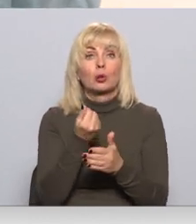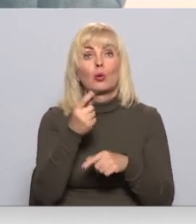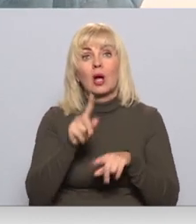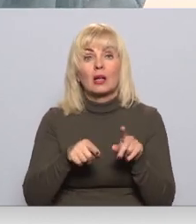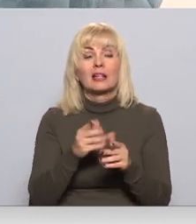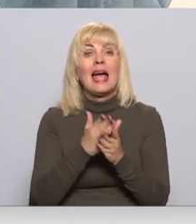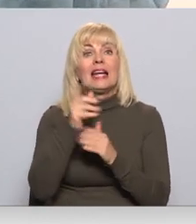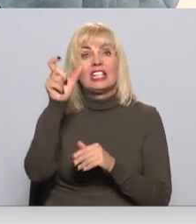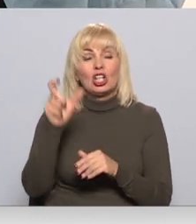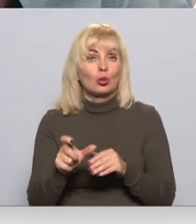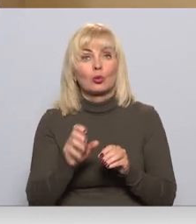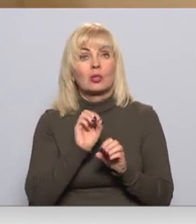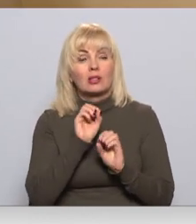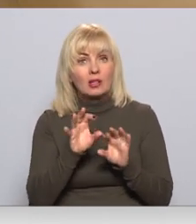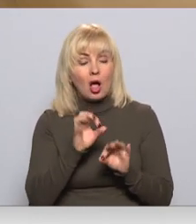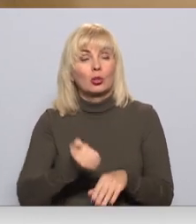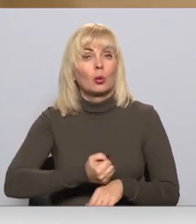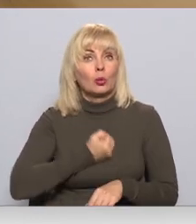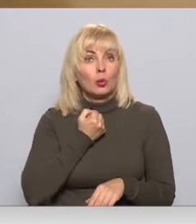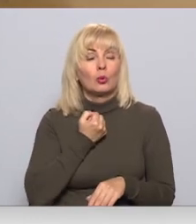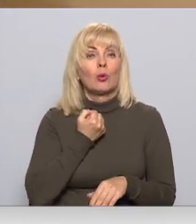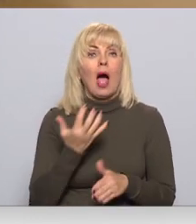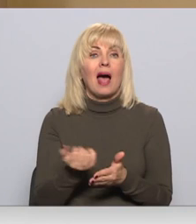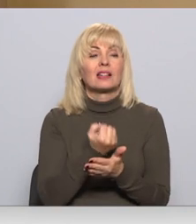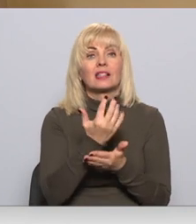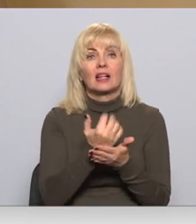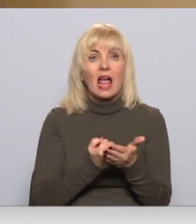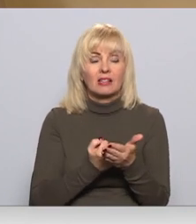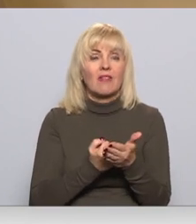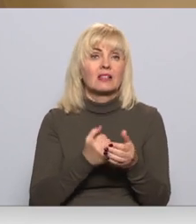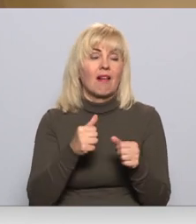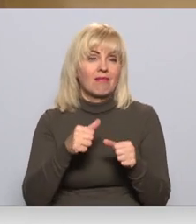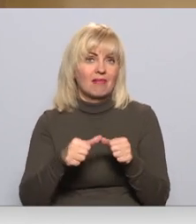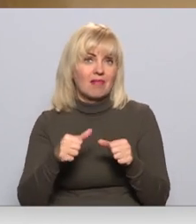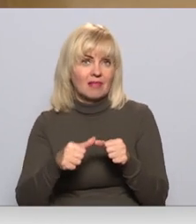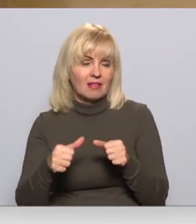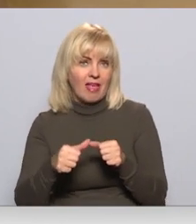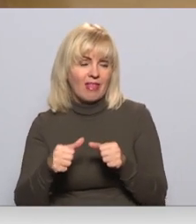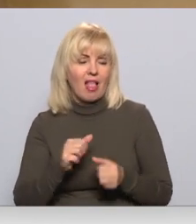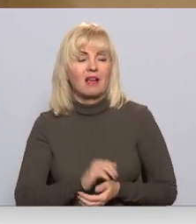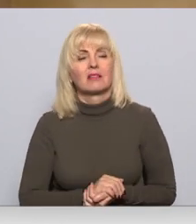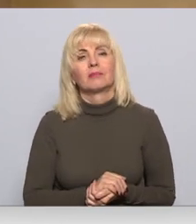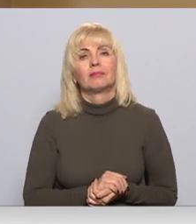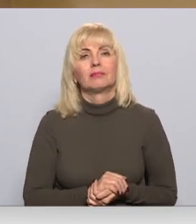Ķirurgs stāsta, ka arvien grūtāk ir tai atrast rezerves daļas. Dāvids Freidenfelds, Olafs Peršovics, Latvijas televīzija.